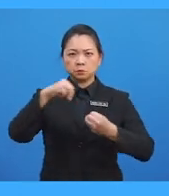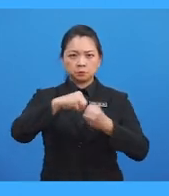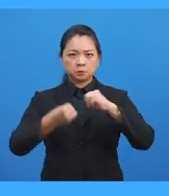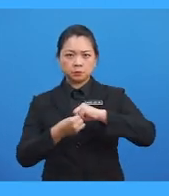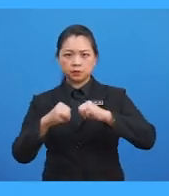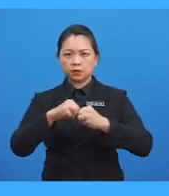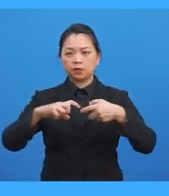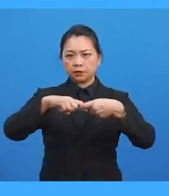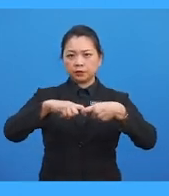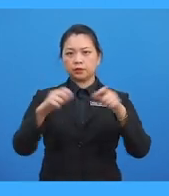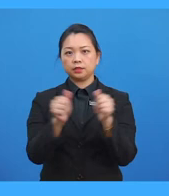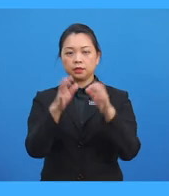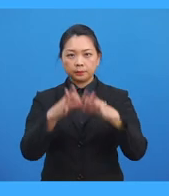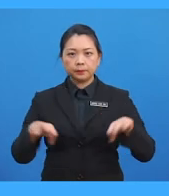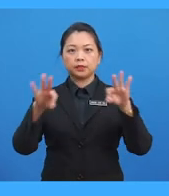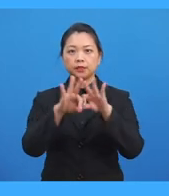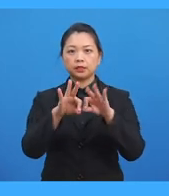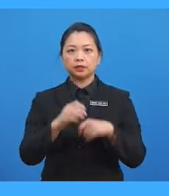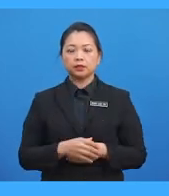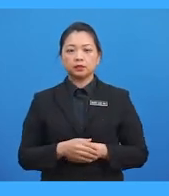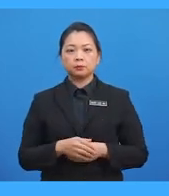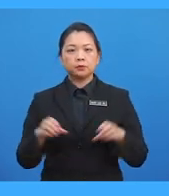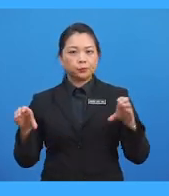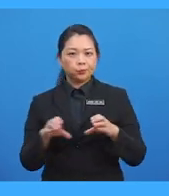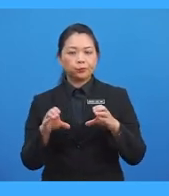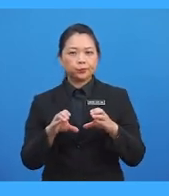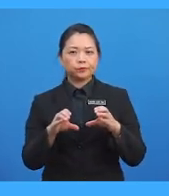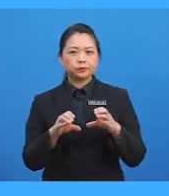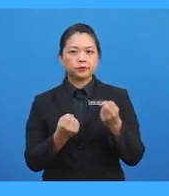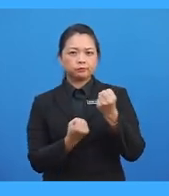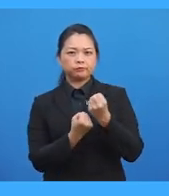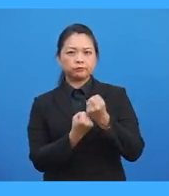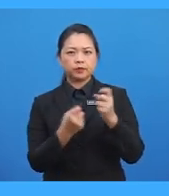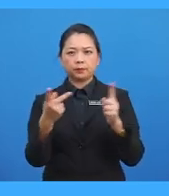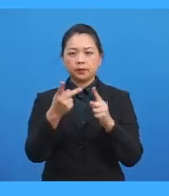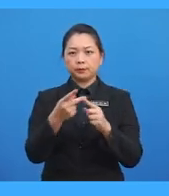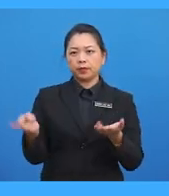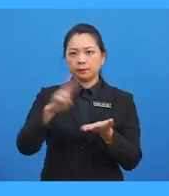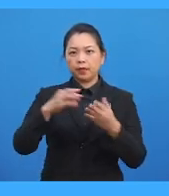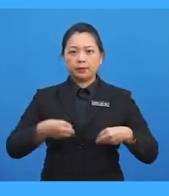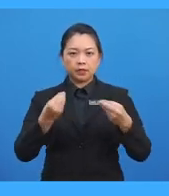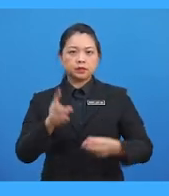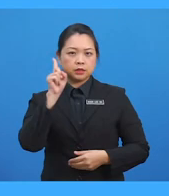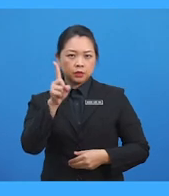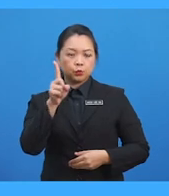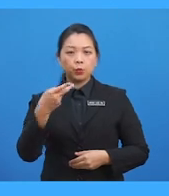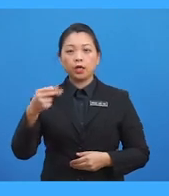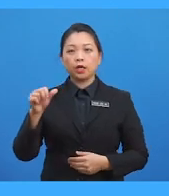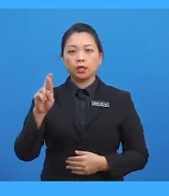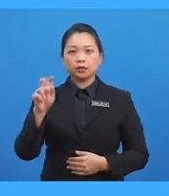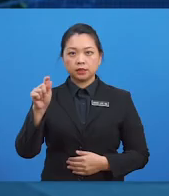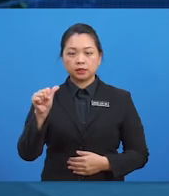keperluan pendaftaran bagi sesuatu harta intelek. 6. Mengkaji isu berkaitan kepentingan harta